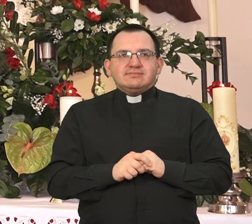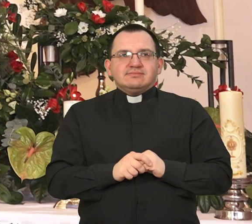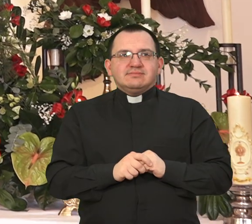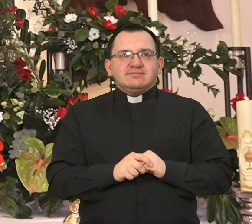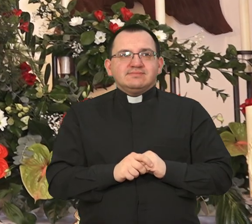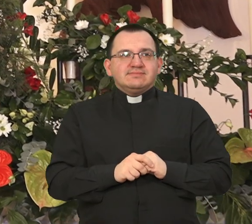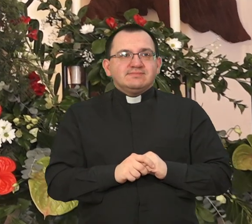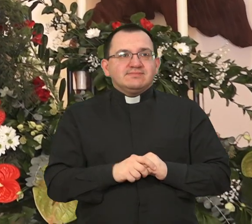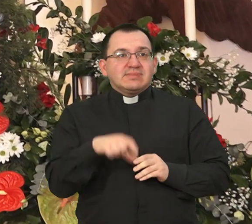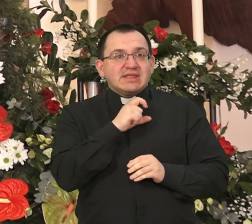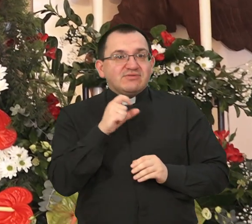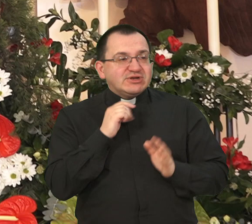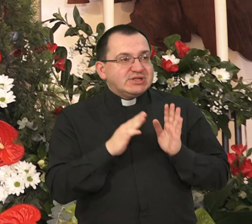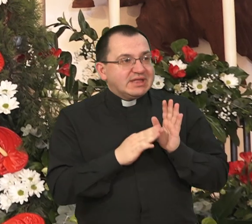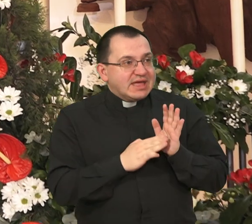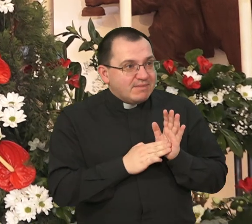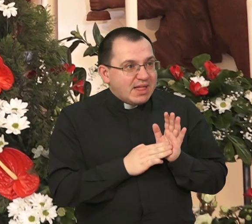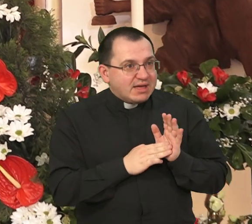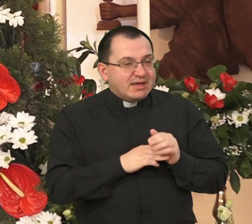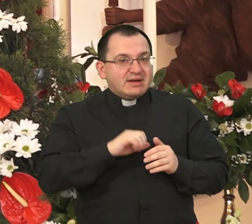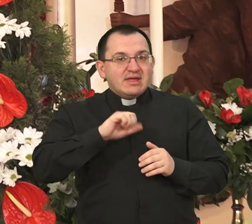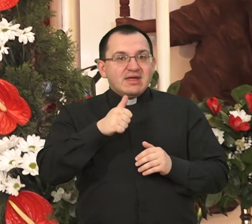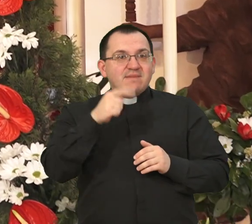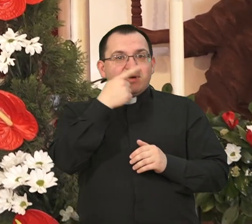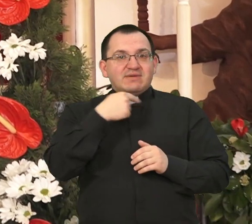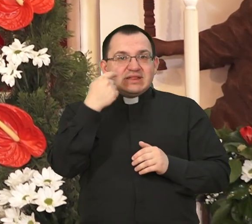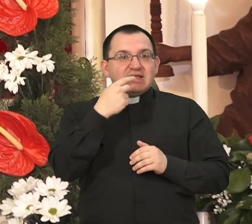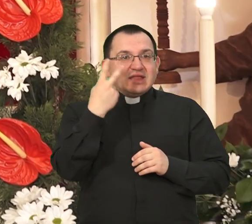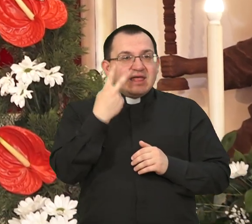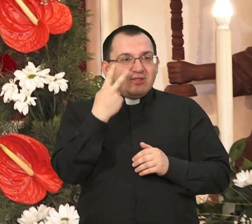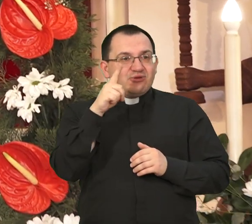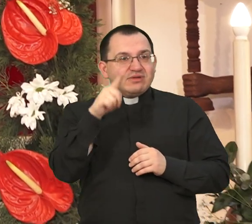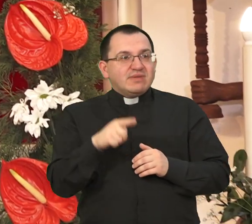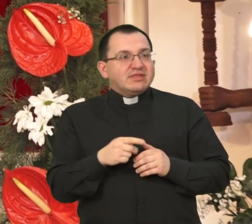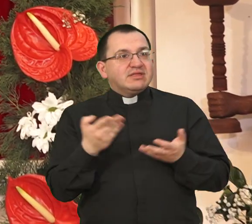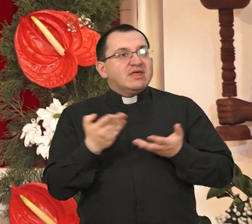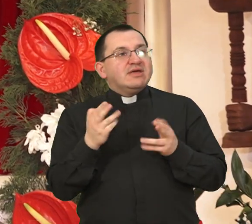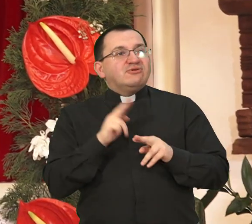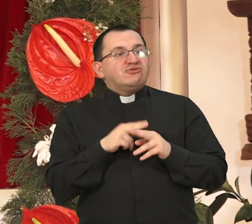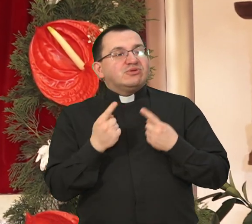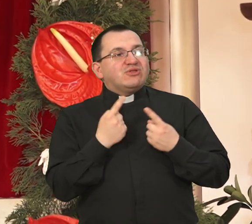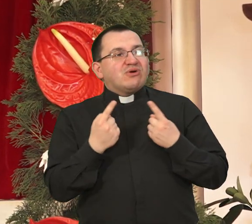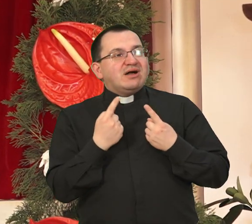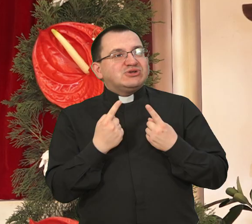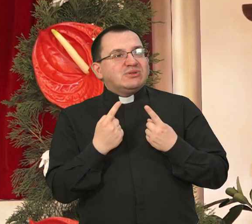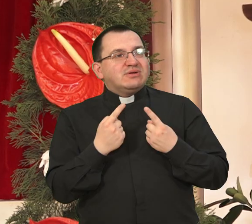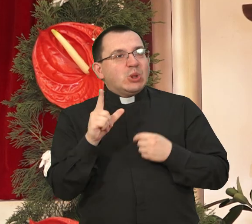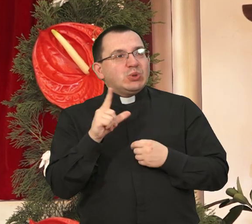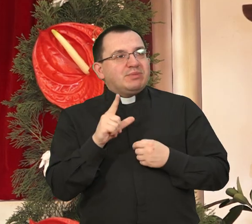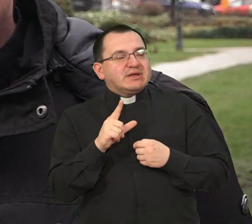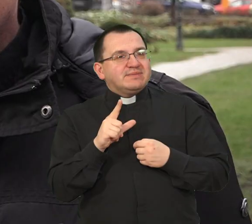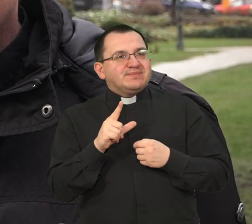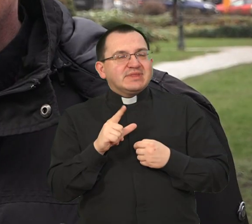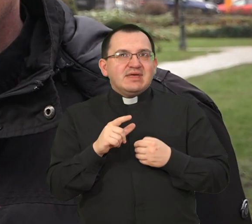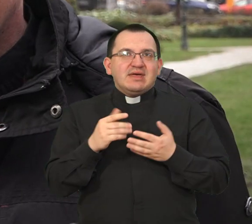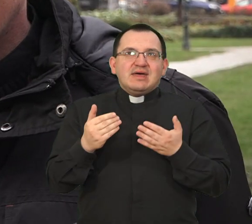Velečasni Mlakar, prvom nedjeljom u veljači u Ludbregu započinjete nešto novo. O čemu se radi? Da, započeli bismo sa jednim